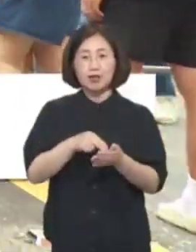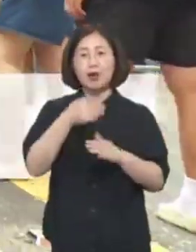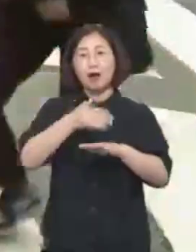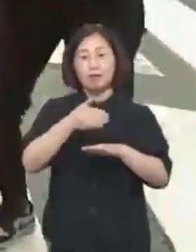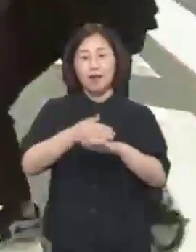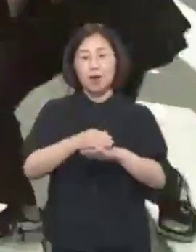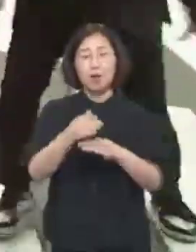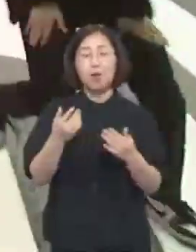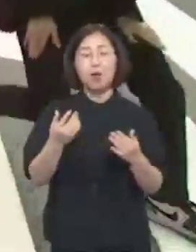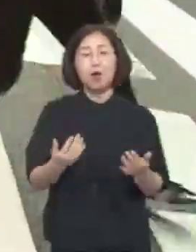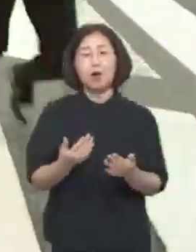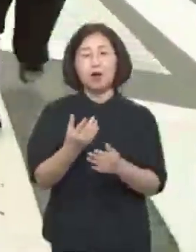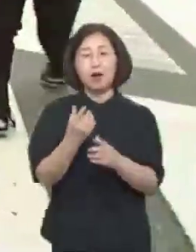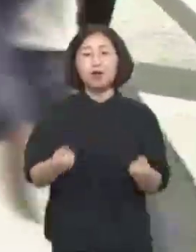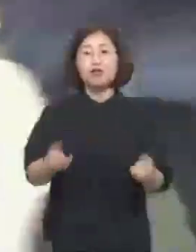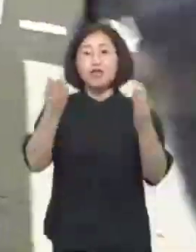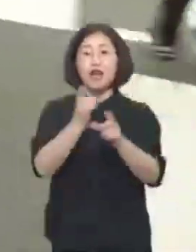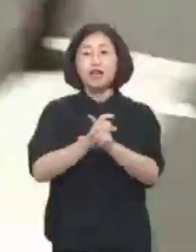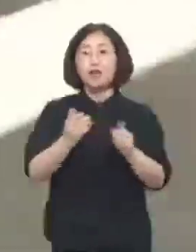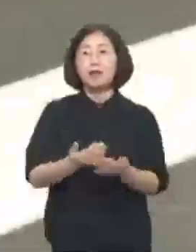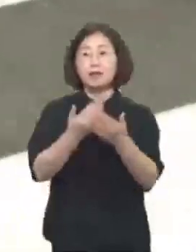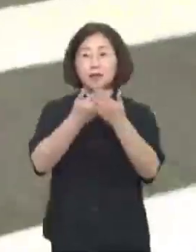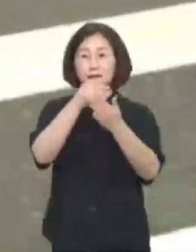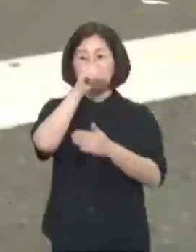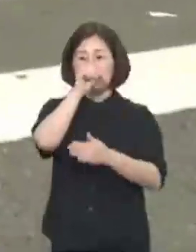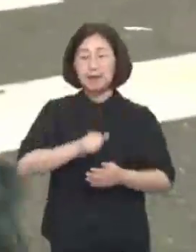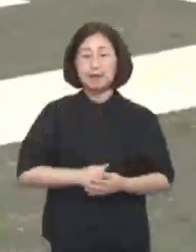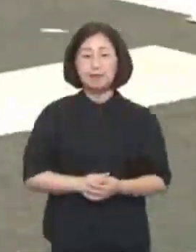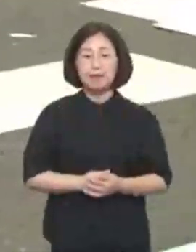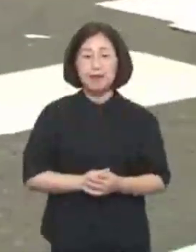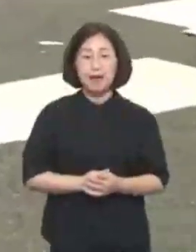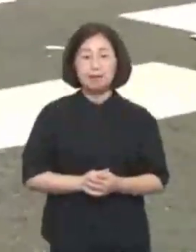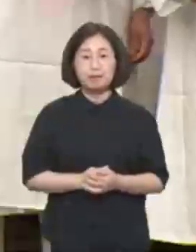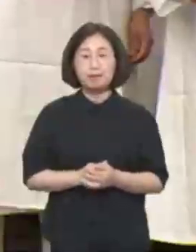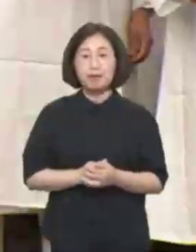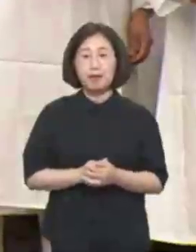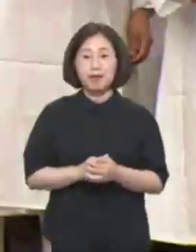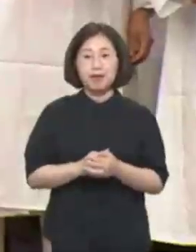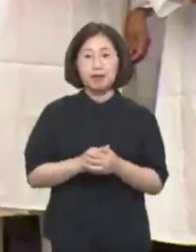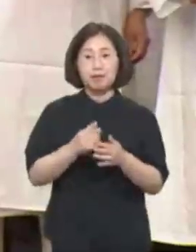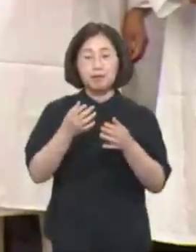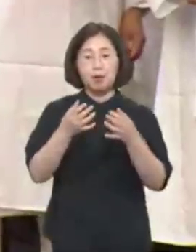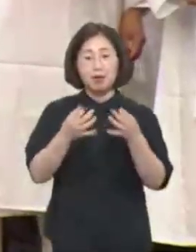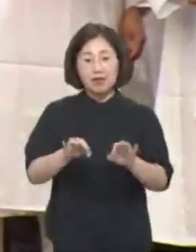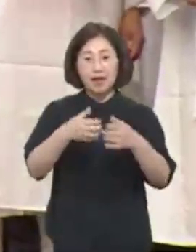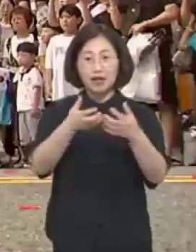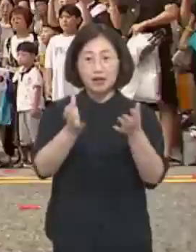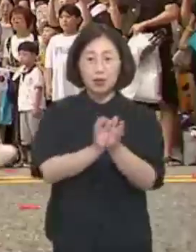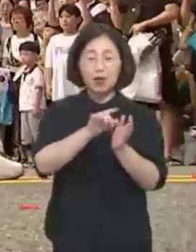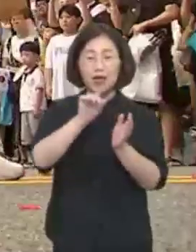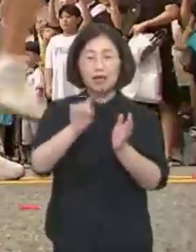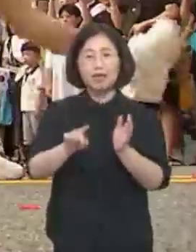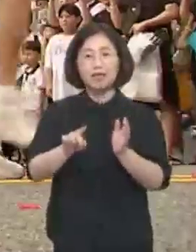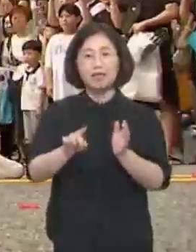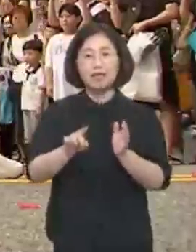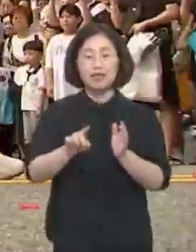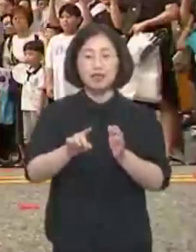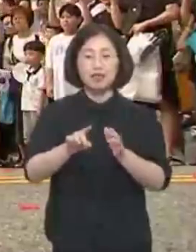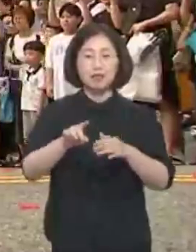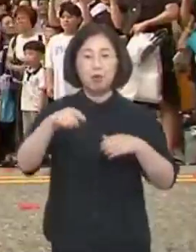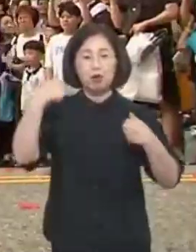좋겠습니다. 은흥정의 거리 일대에서는 문화강국 대한민국의 위상을 보여주는 BTS 음악에 맞춰 전문 댄서팀의